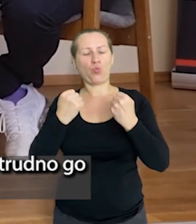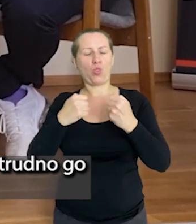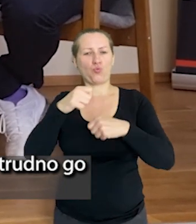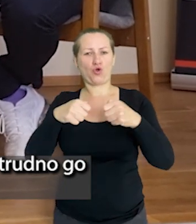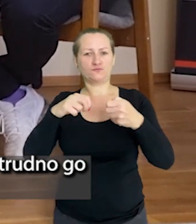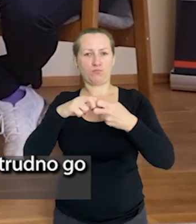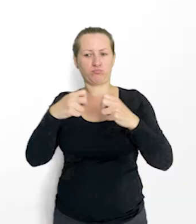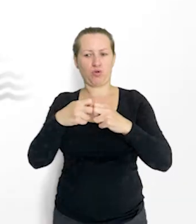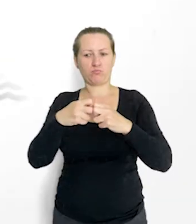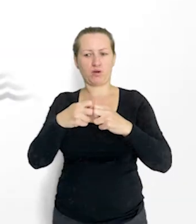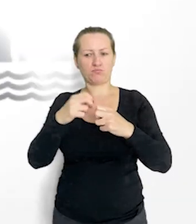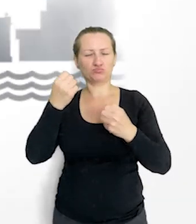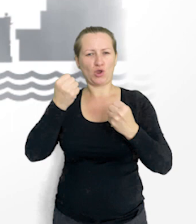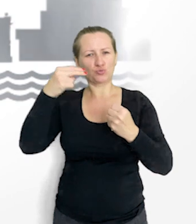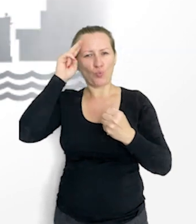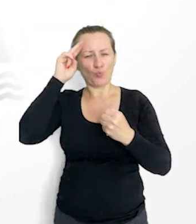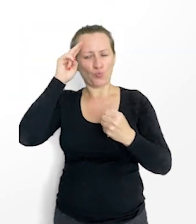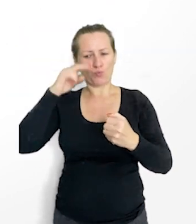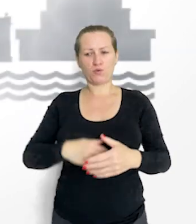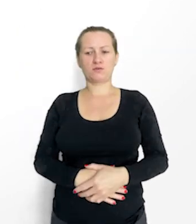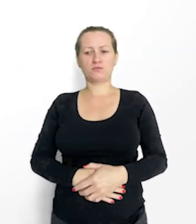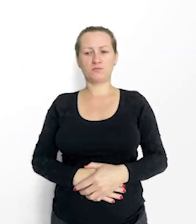rozłożyć na czynniki pierwsze.